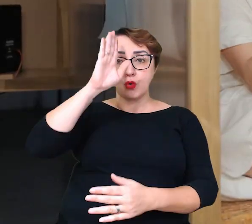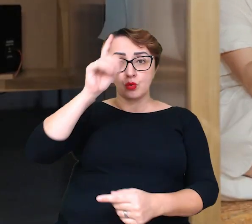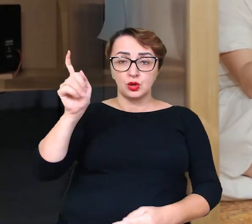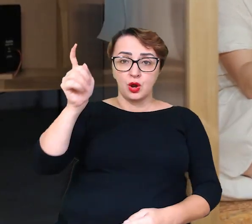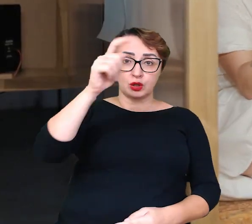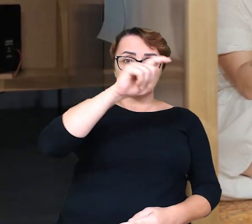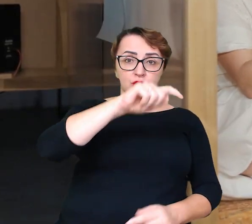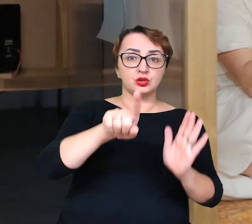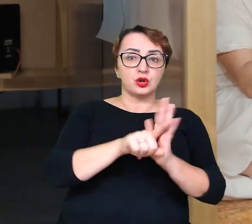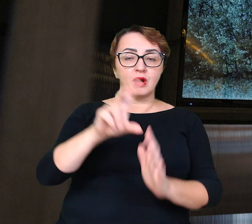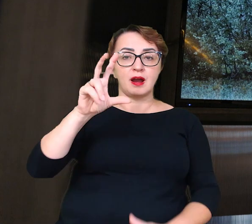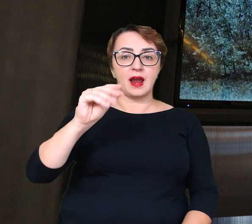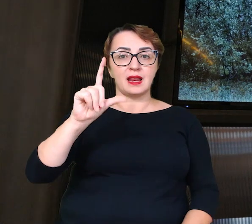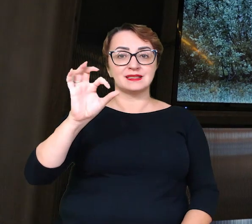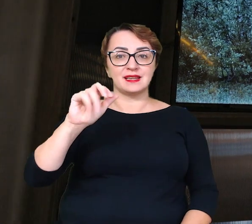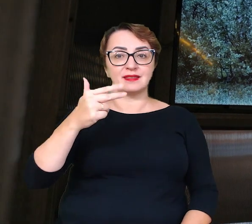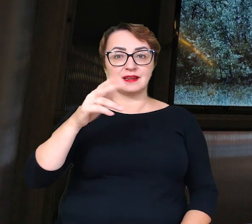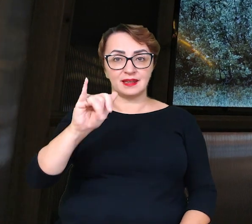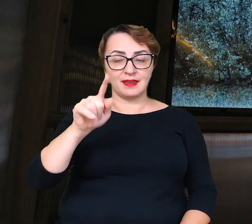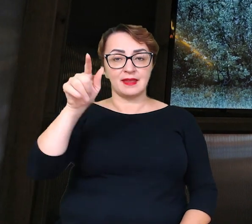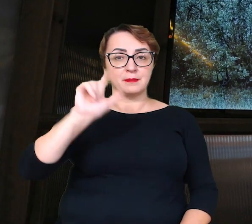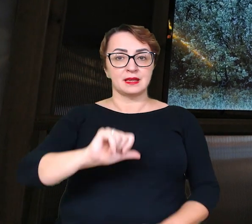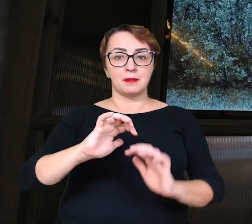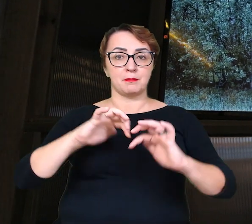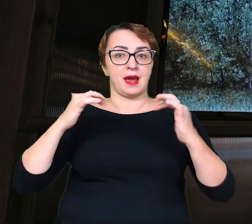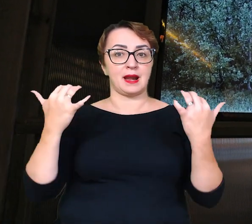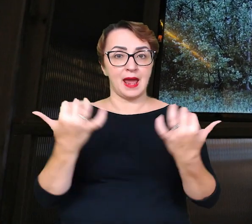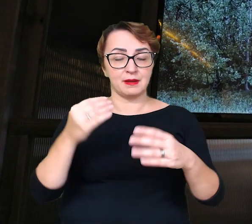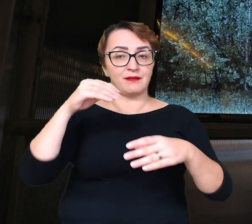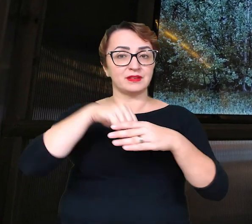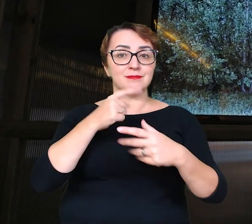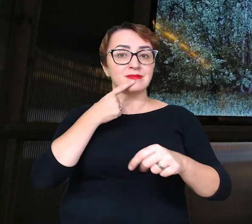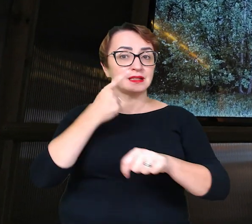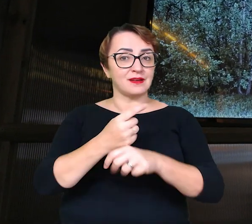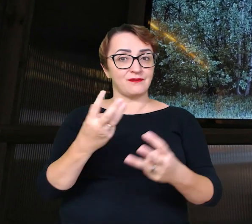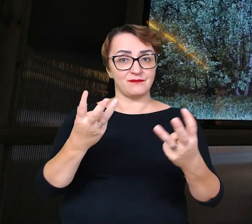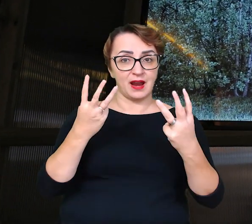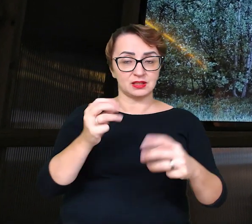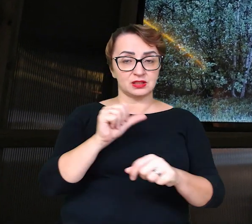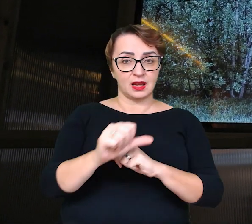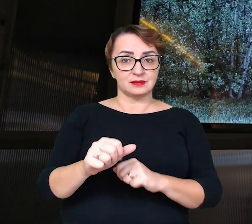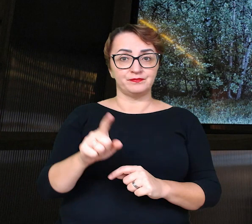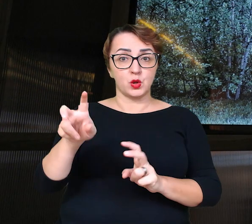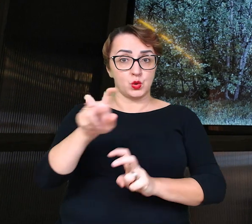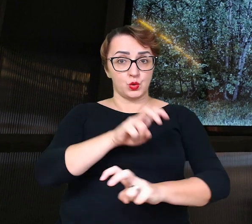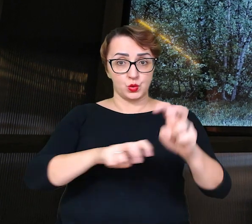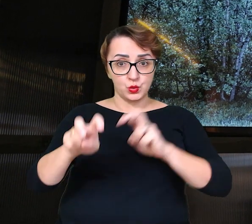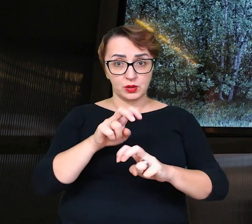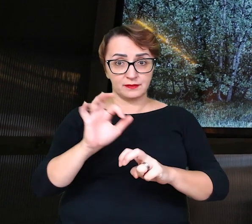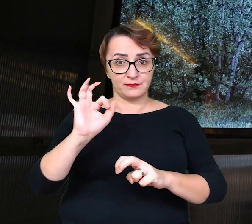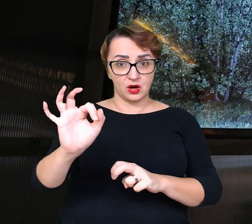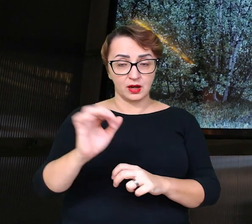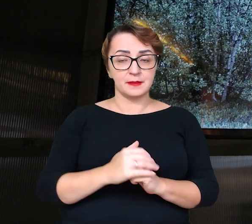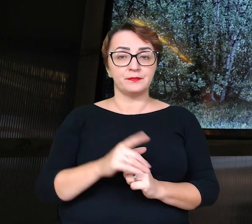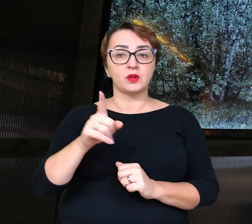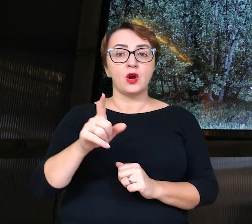aż do Helsinek, do parlamentu w Helsinkach, gdzie zapadają najważniejsze decyzje. I ten ich ruch jest